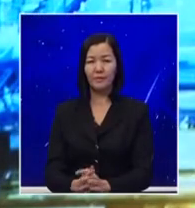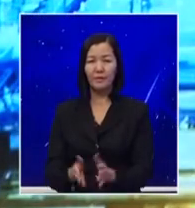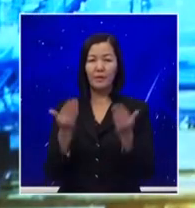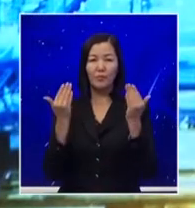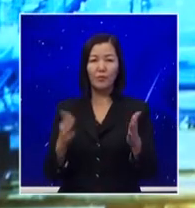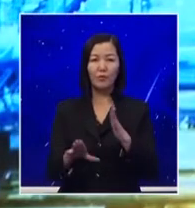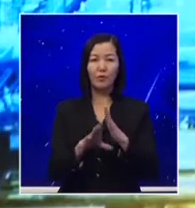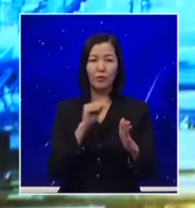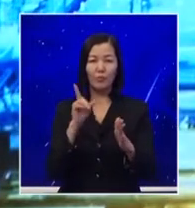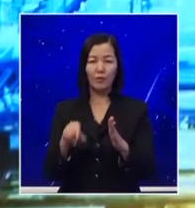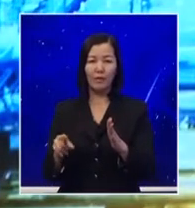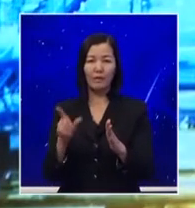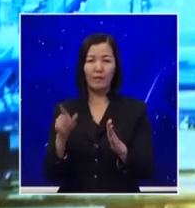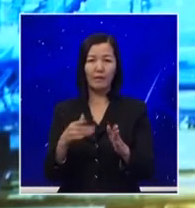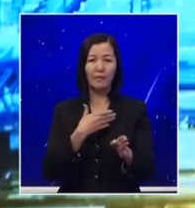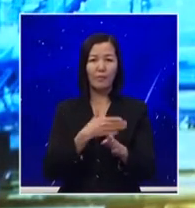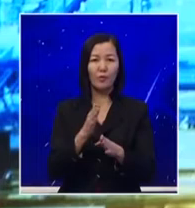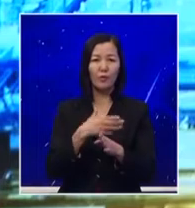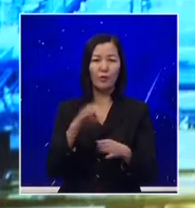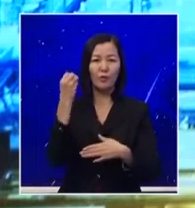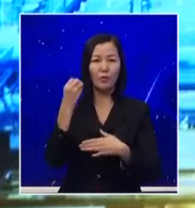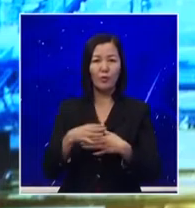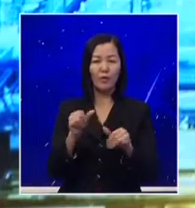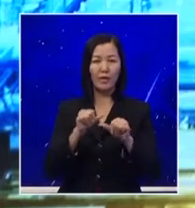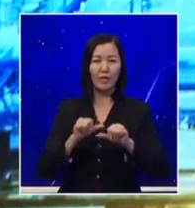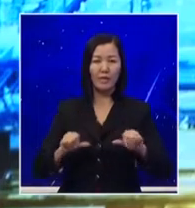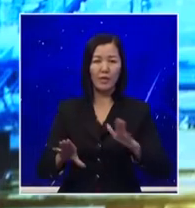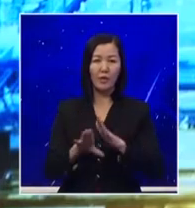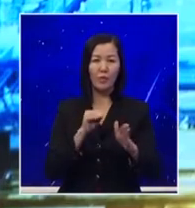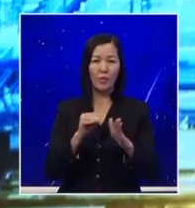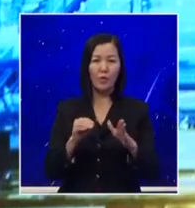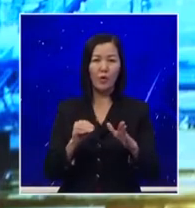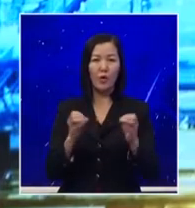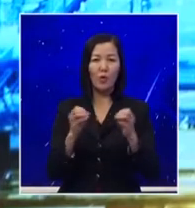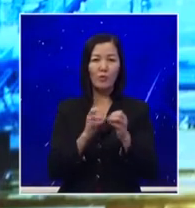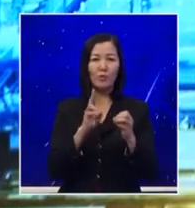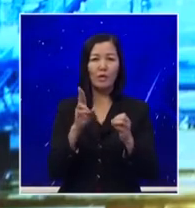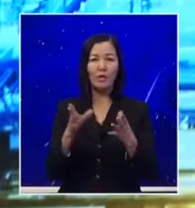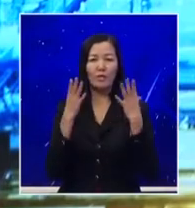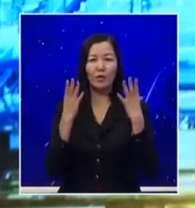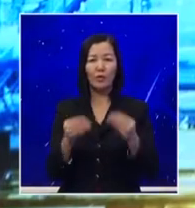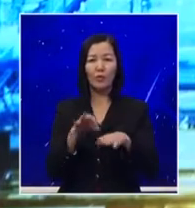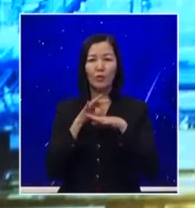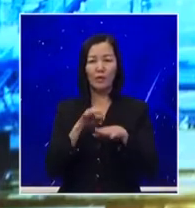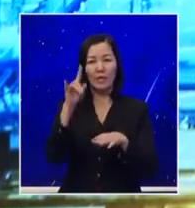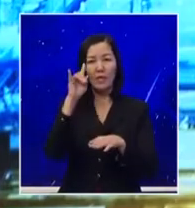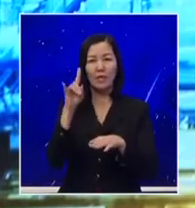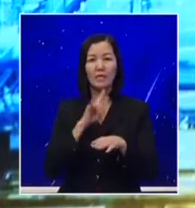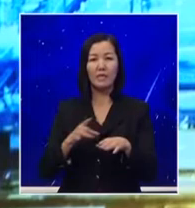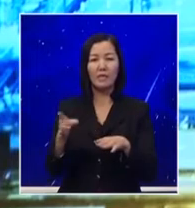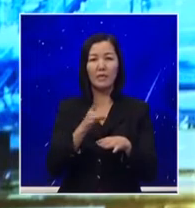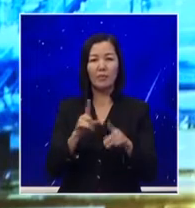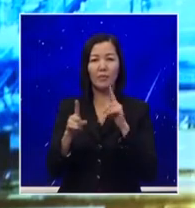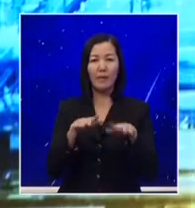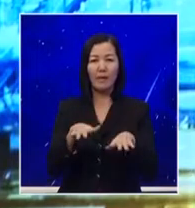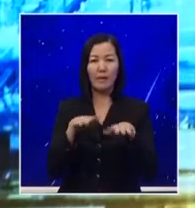Бүгін депутаттық мандаттар бөлінді. Қазақстан Республикасы Орталық сайлау комиссиясы 10-шы қаңтар күні өткен парламент мәжілісі